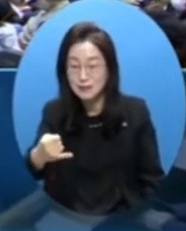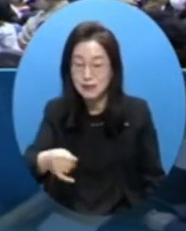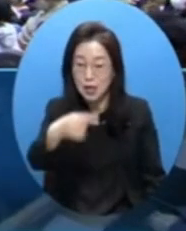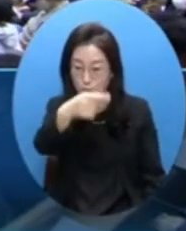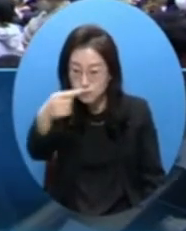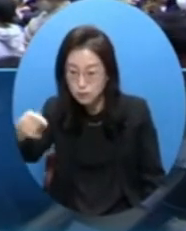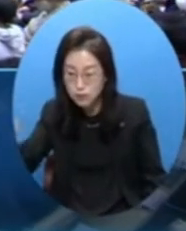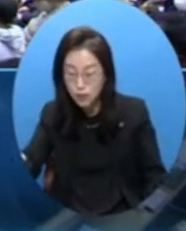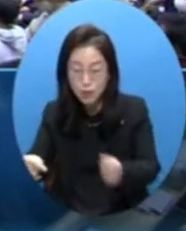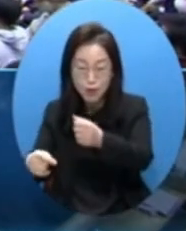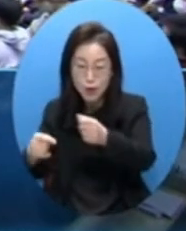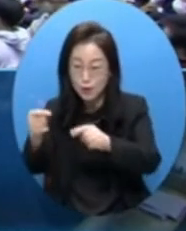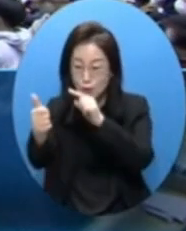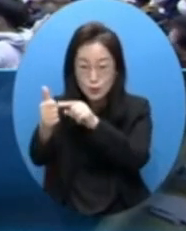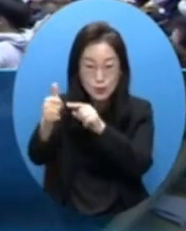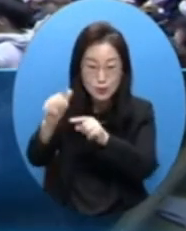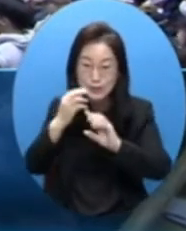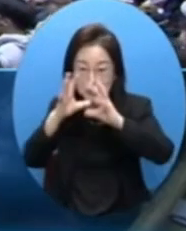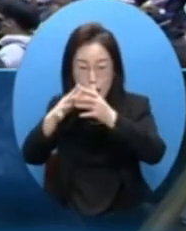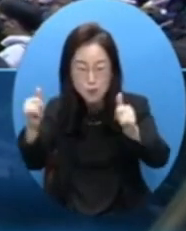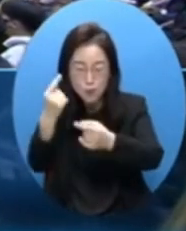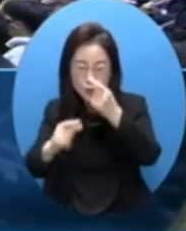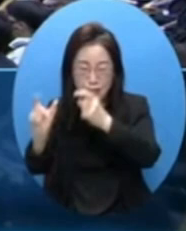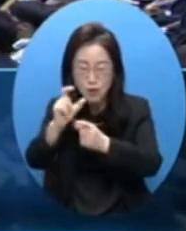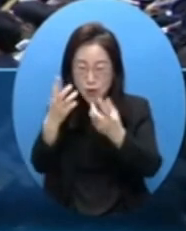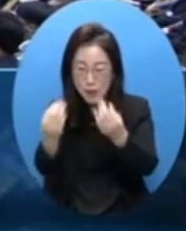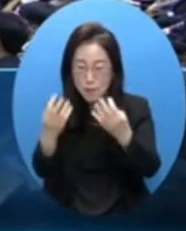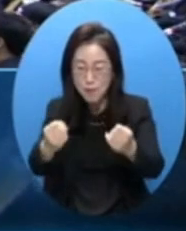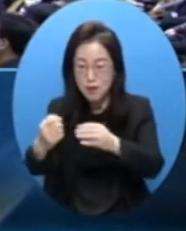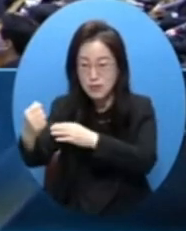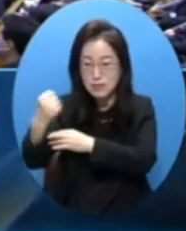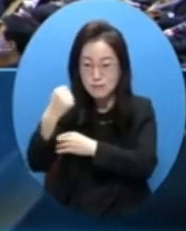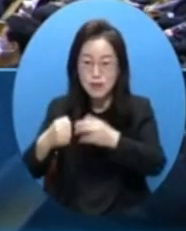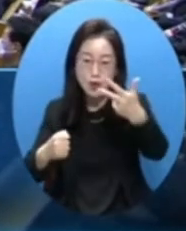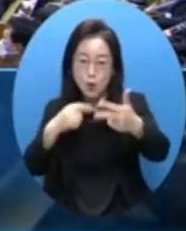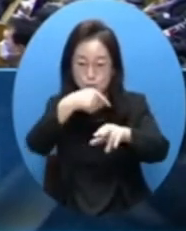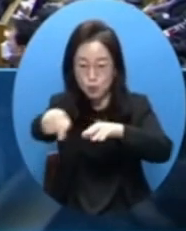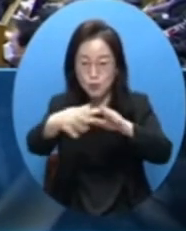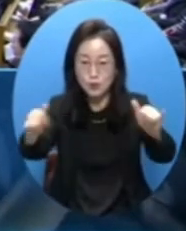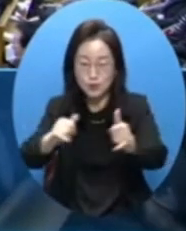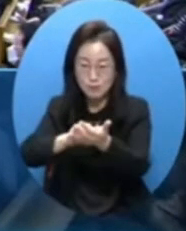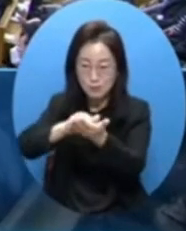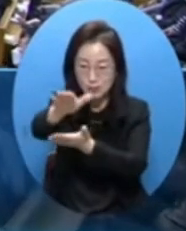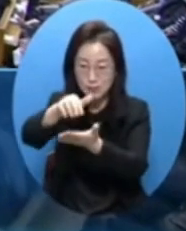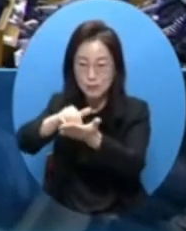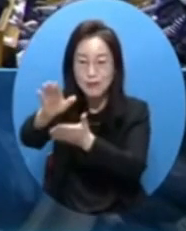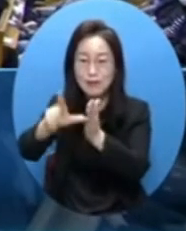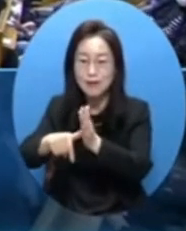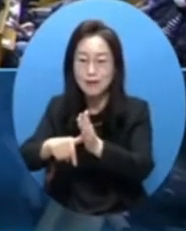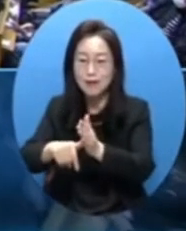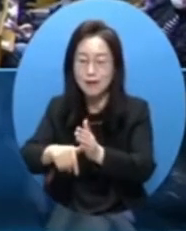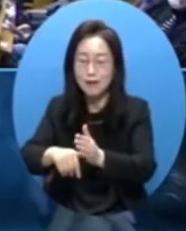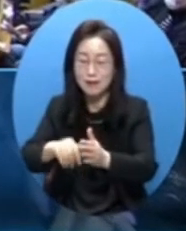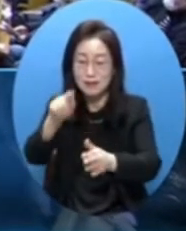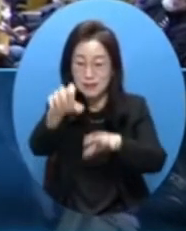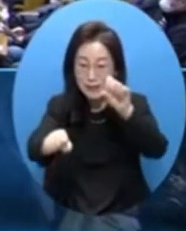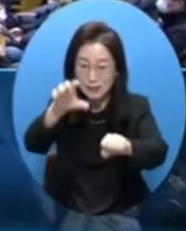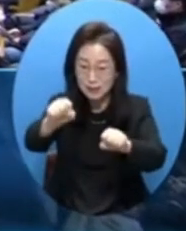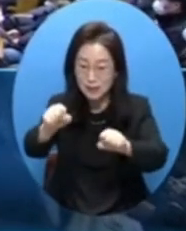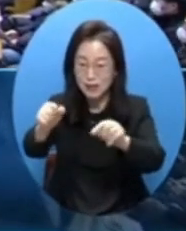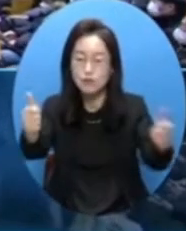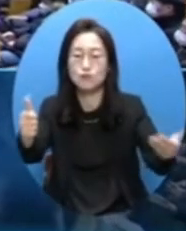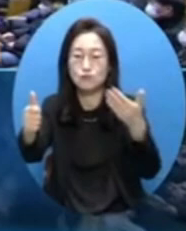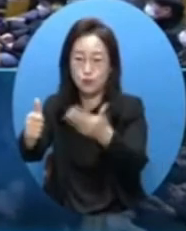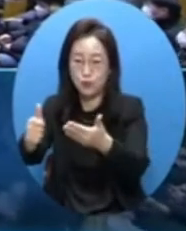너보다 많고 힘이 센 일곱 족속을 쫓아내실 때에 내 하나님 여호와께서 그들을 내게 넘겨 내게 치게